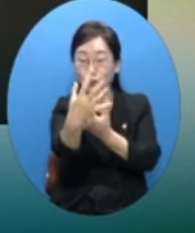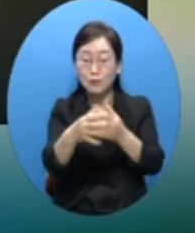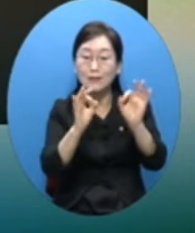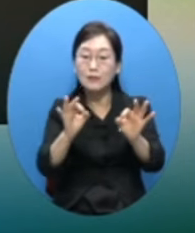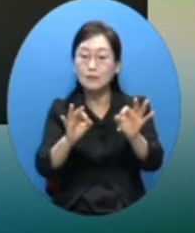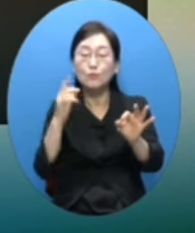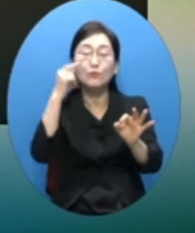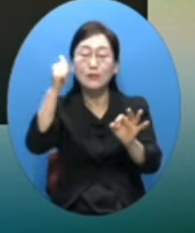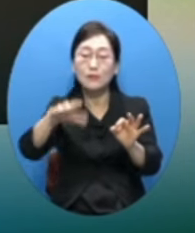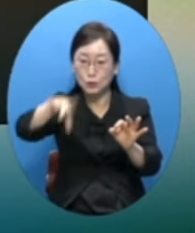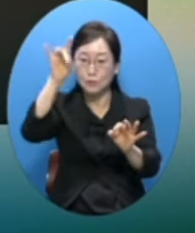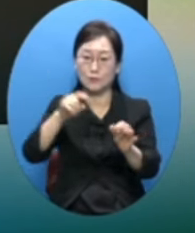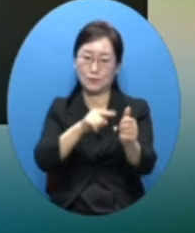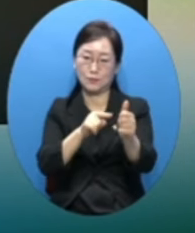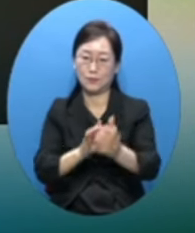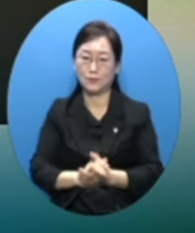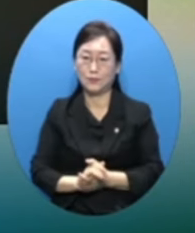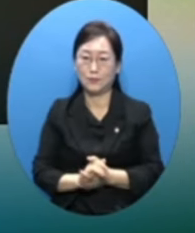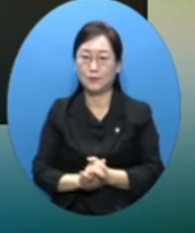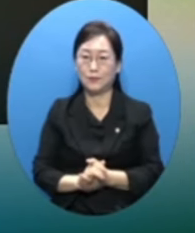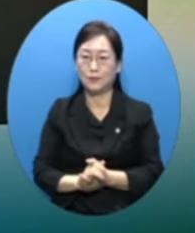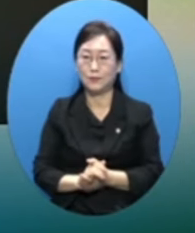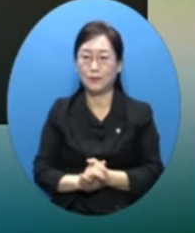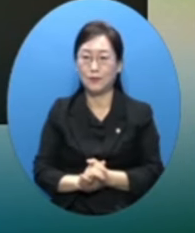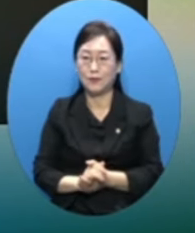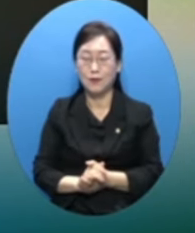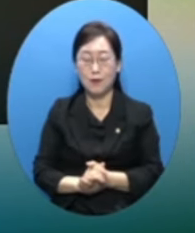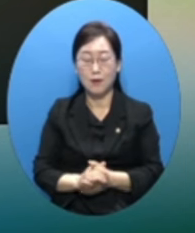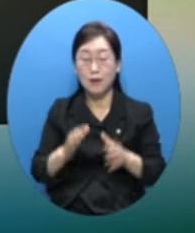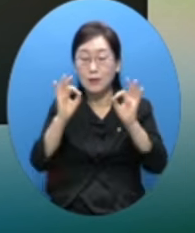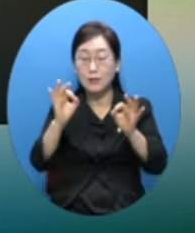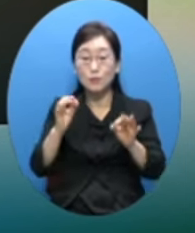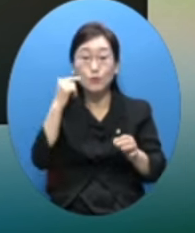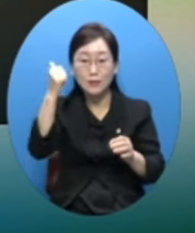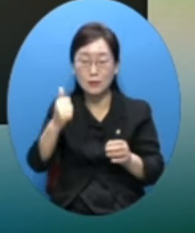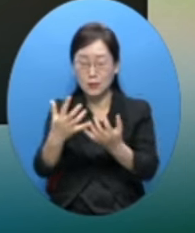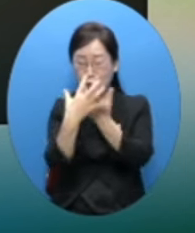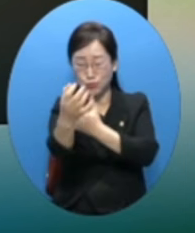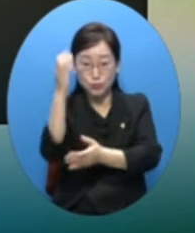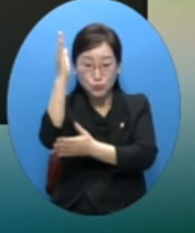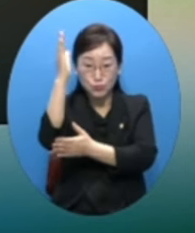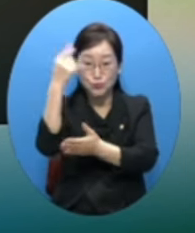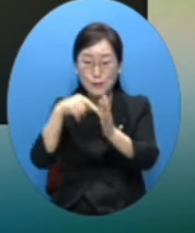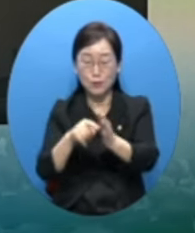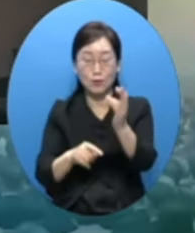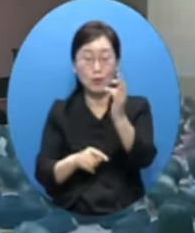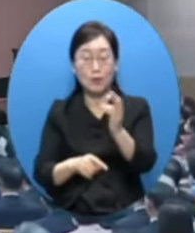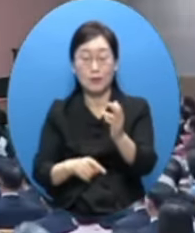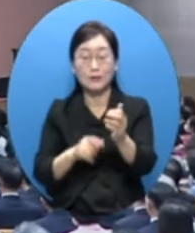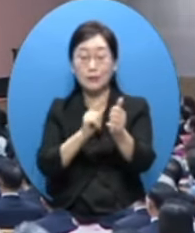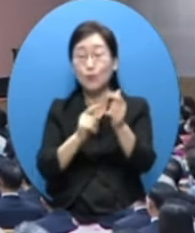목사님 붕회밖에 없었습니다. 한 번은 김익두 목사님이 붕회를 가기 위해서 산을 넘어가는데